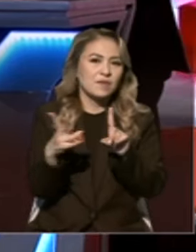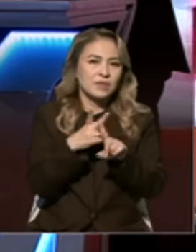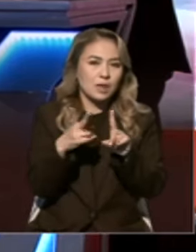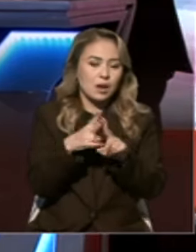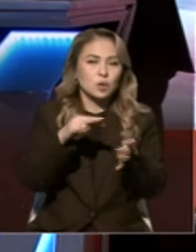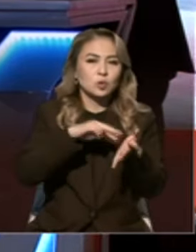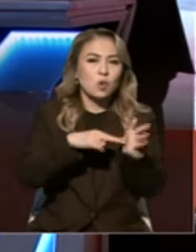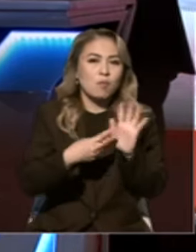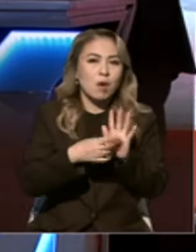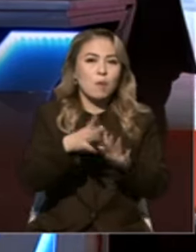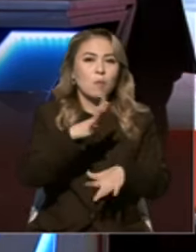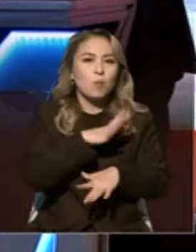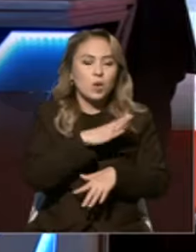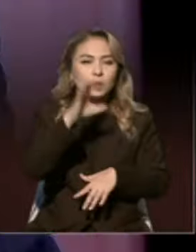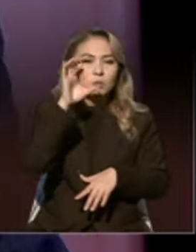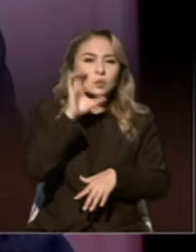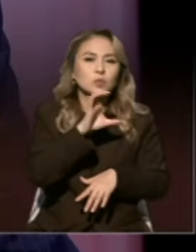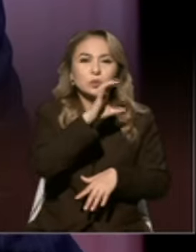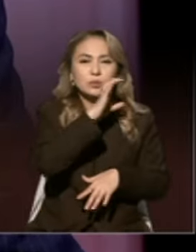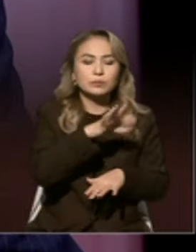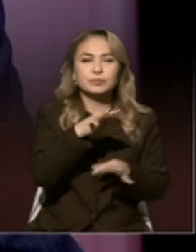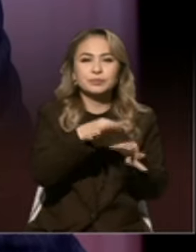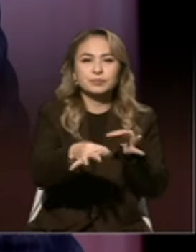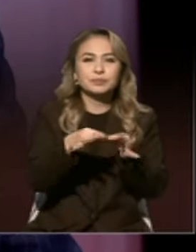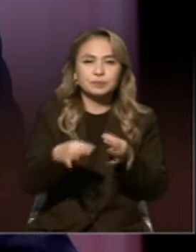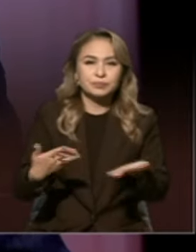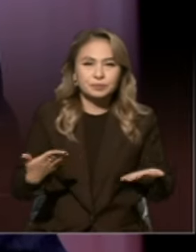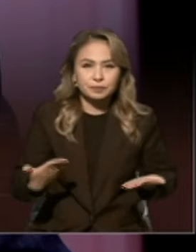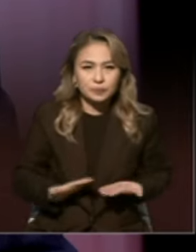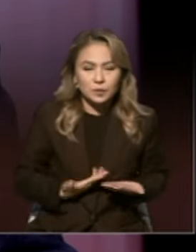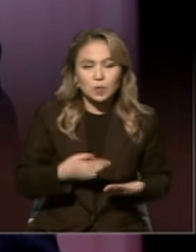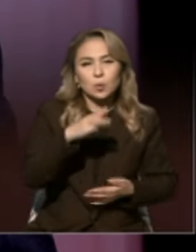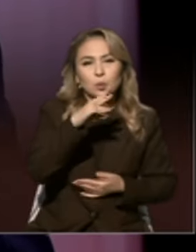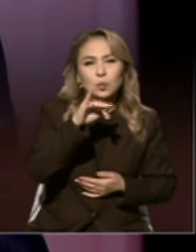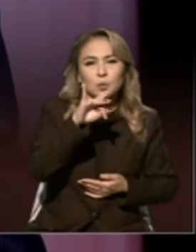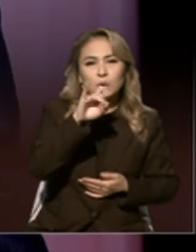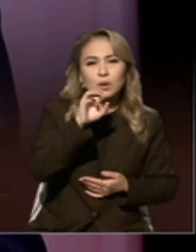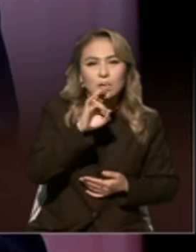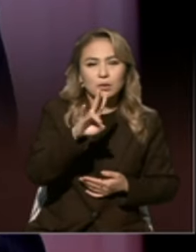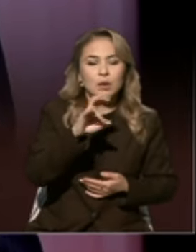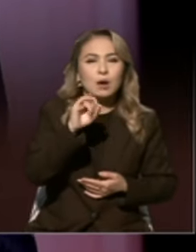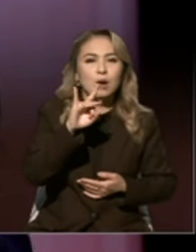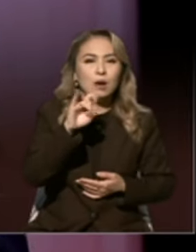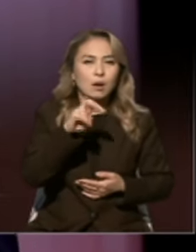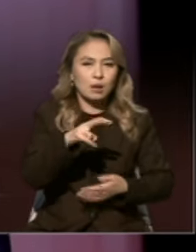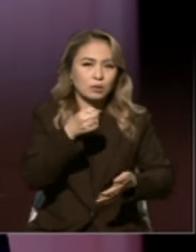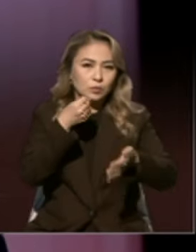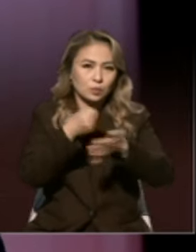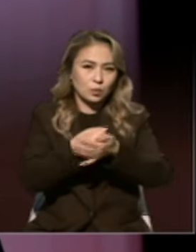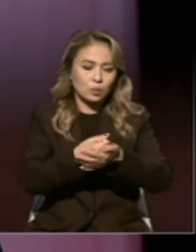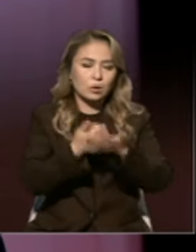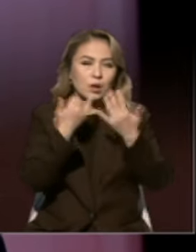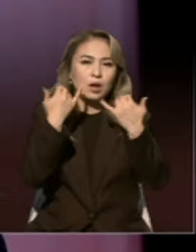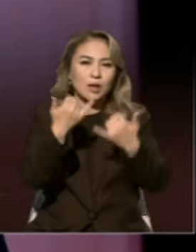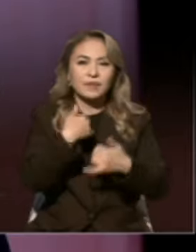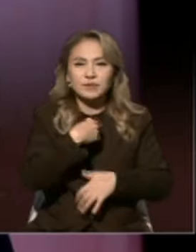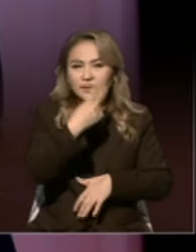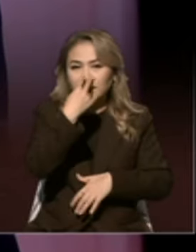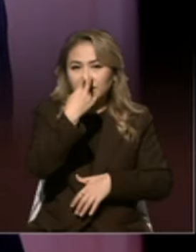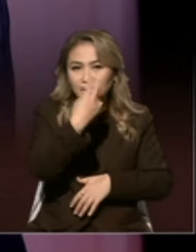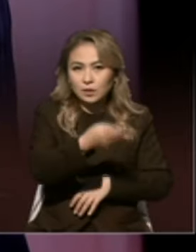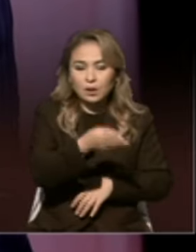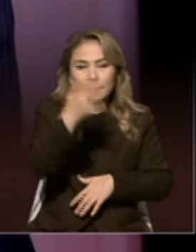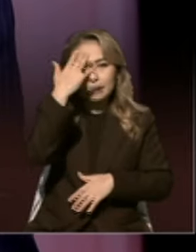жоба болды, ол солтүстік өңірлер арқылы, Торан ойыс арқылы Аралға жеткізу. А бірақ та менің көргенім,